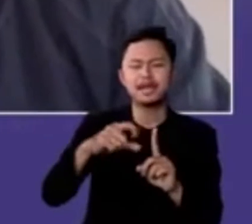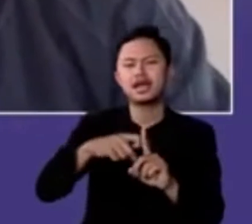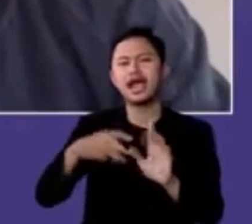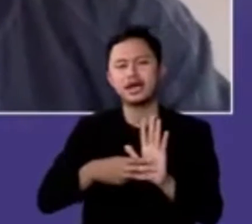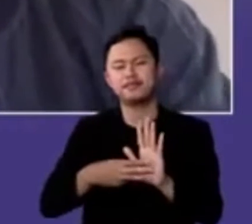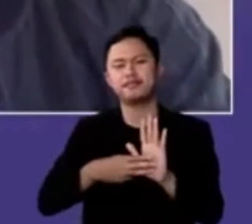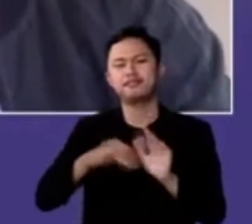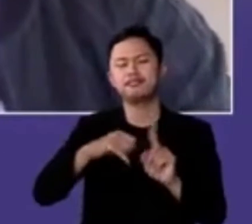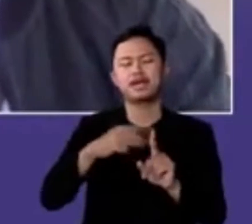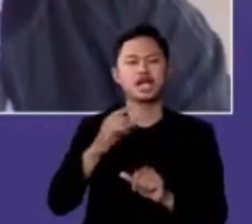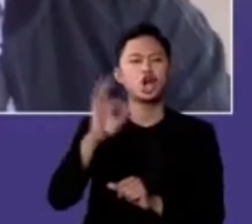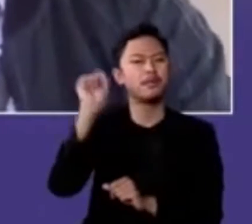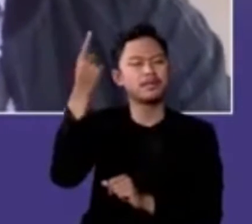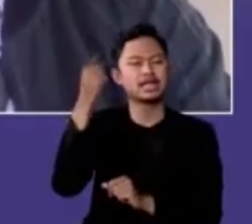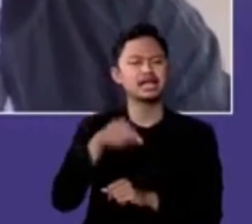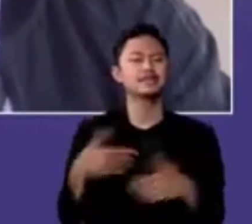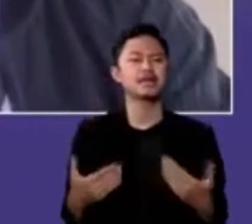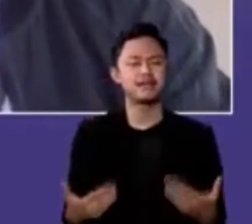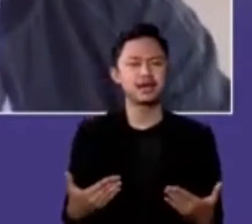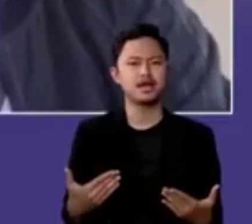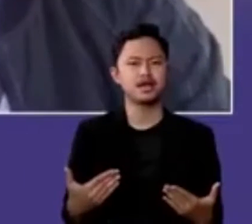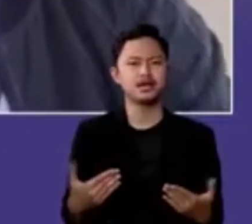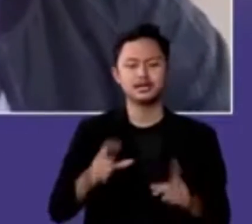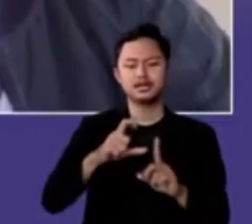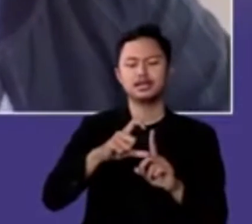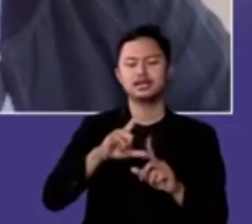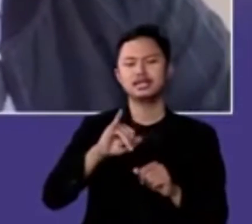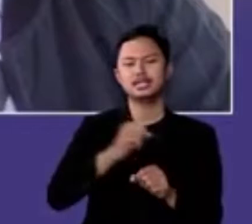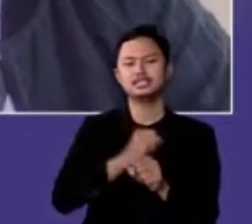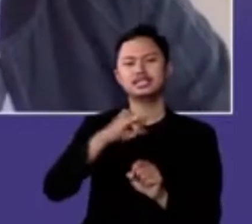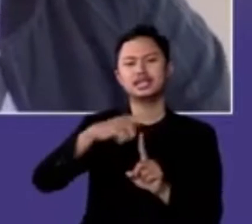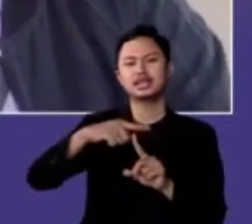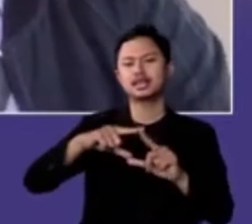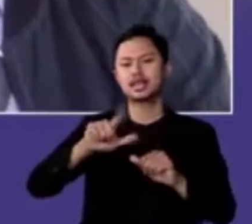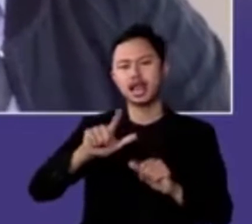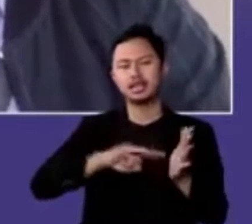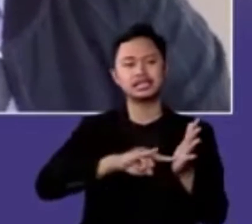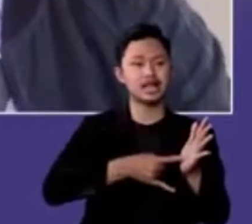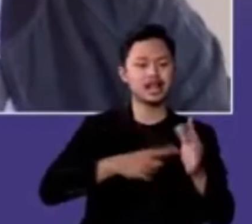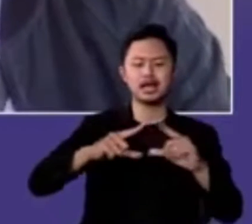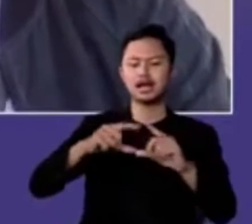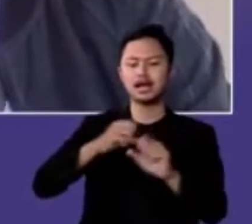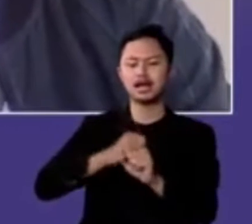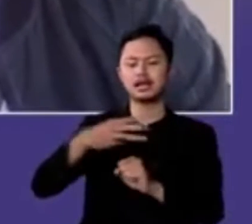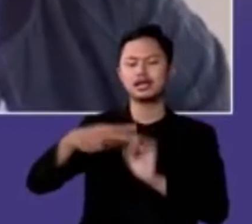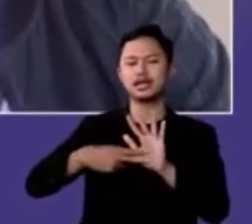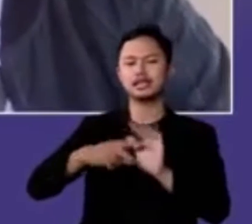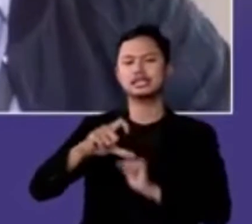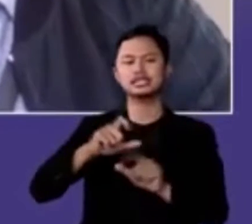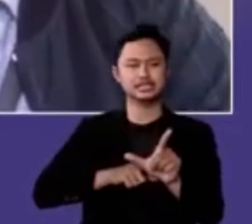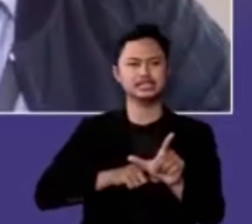mikron yang terakhir diberlakukan pemerintah Jadi gimana sih peran digital agency Nido mendongkrak bisnis para pengusaha supaya tetap Survive